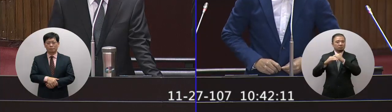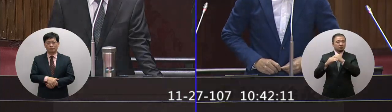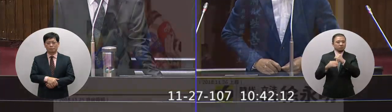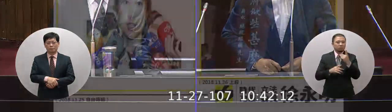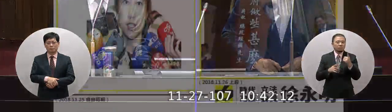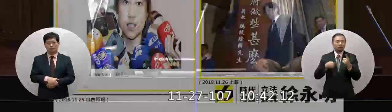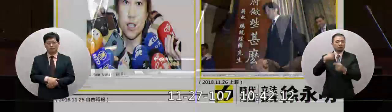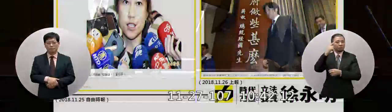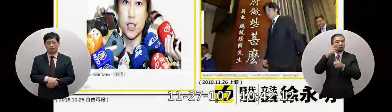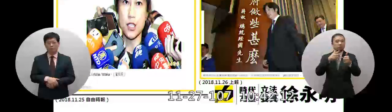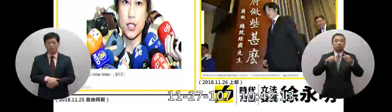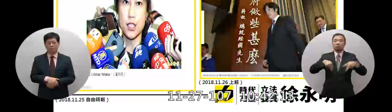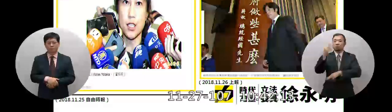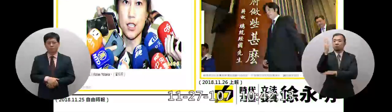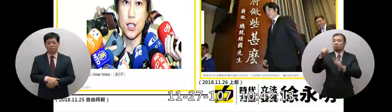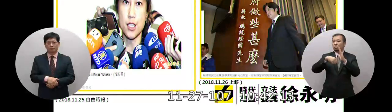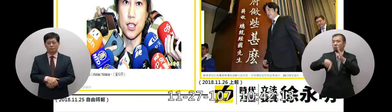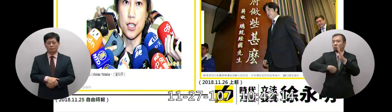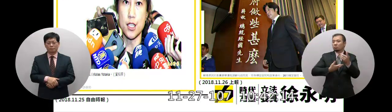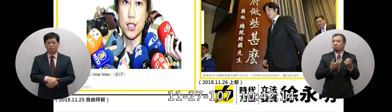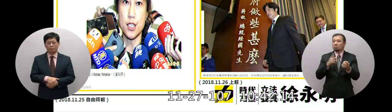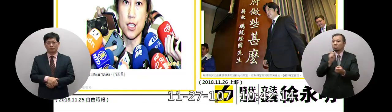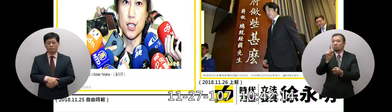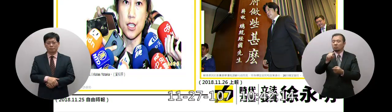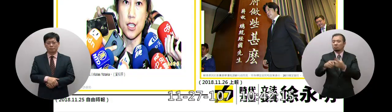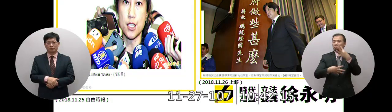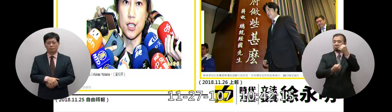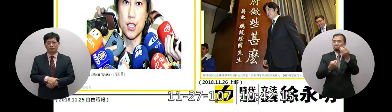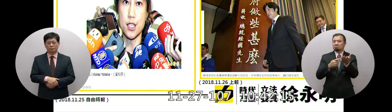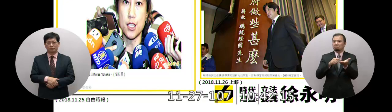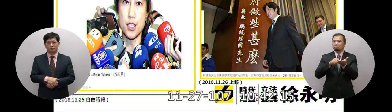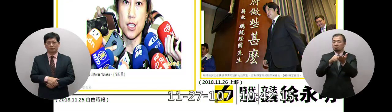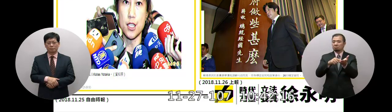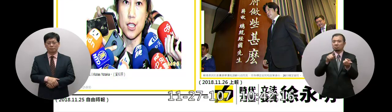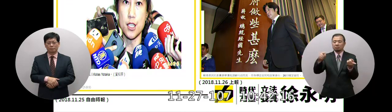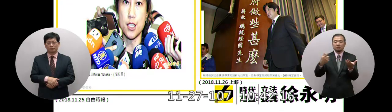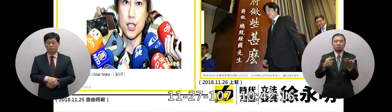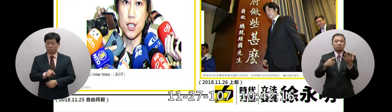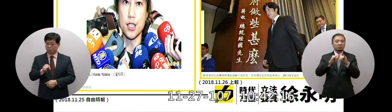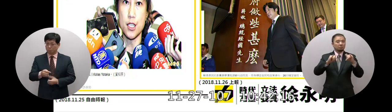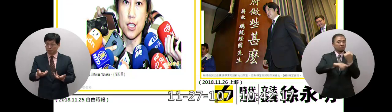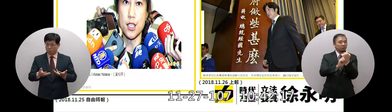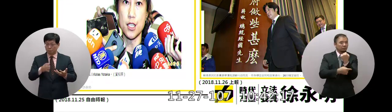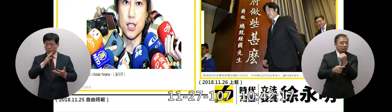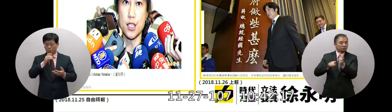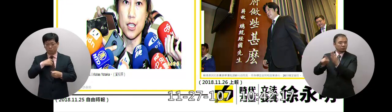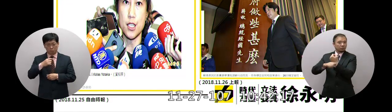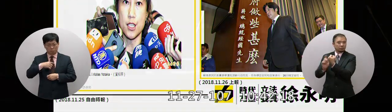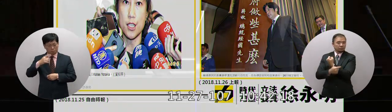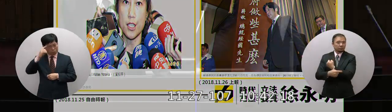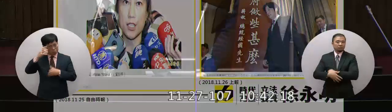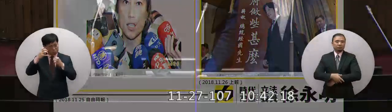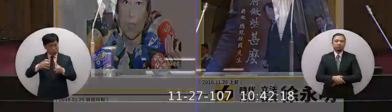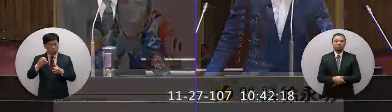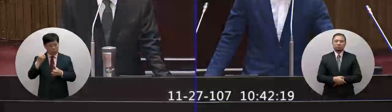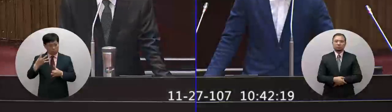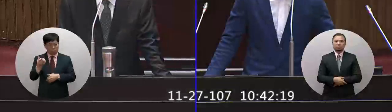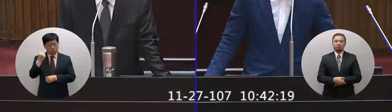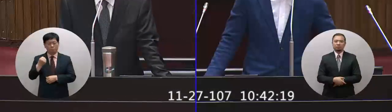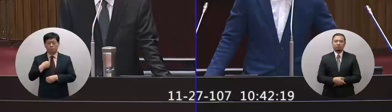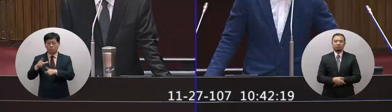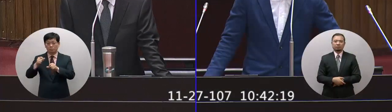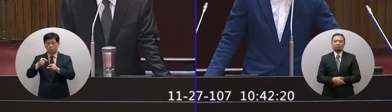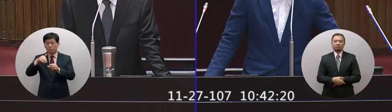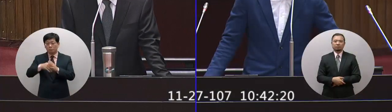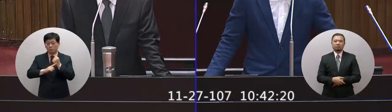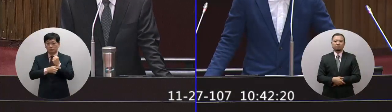出？是民法吗？还是专法？ 这个它是属于创制了，所以根据公投